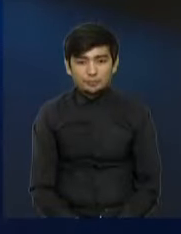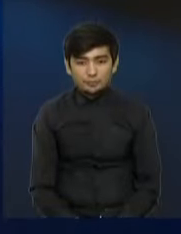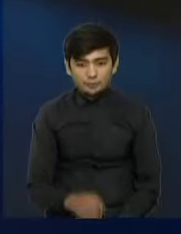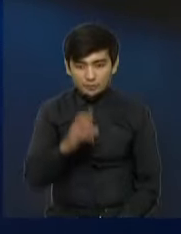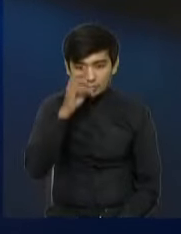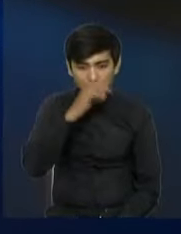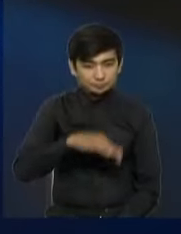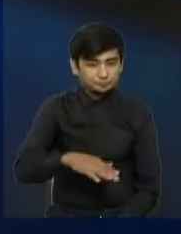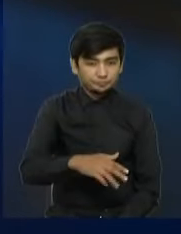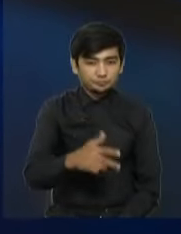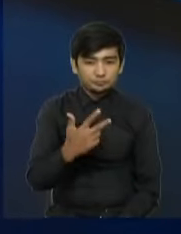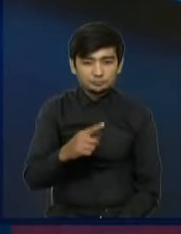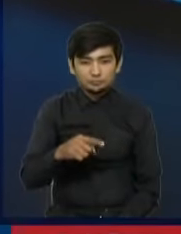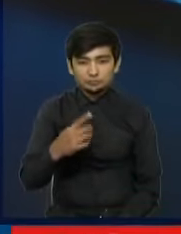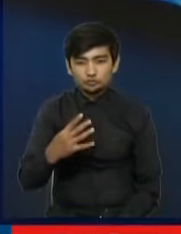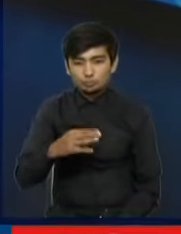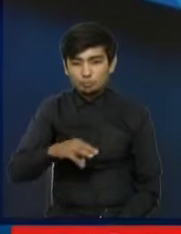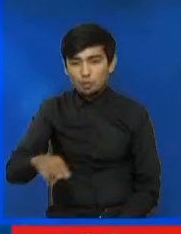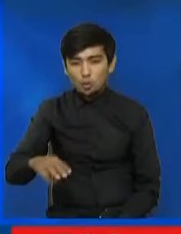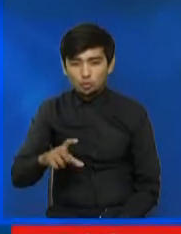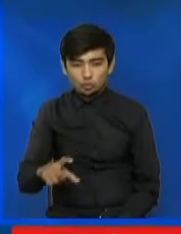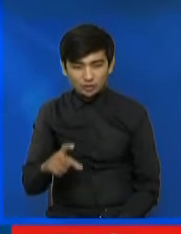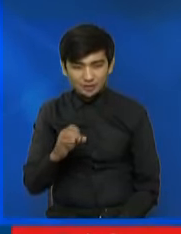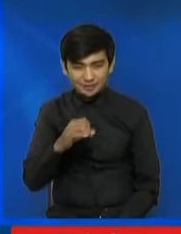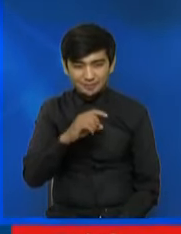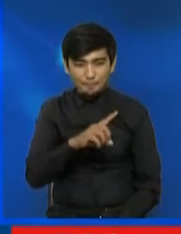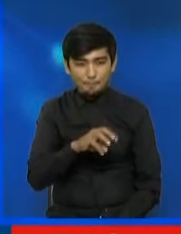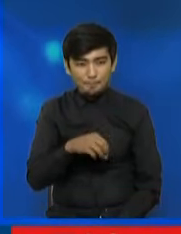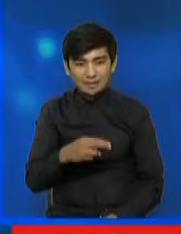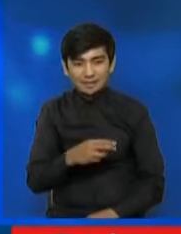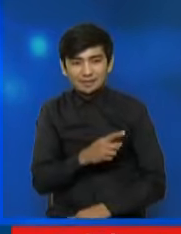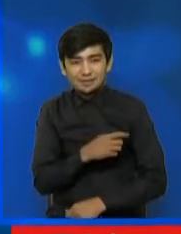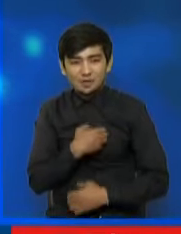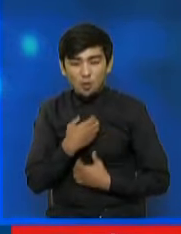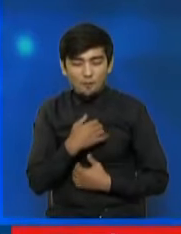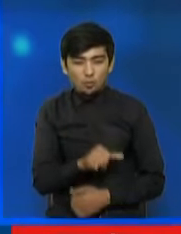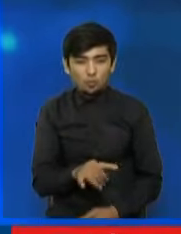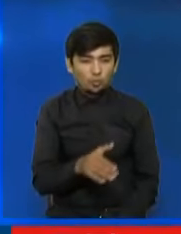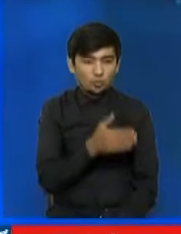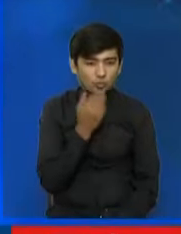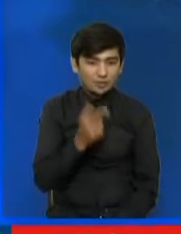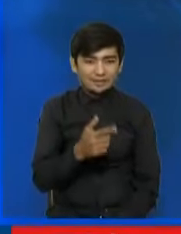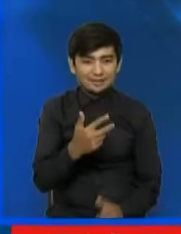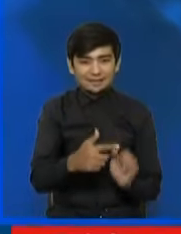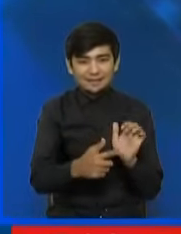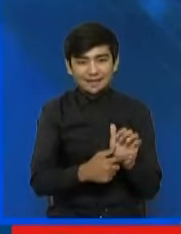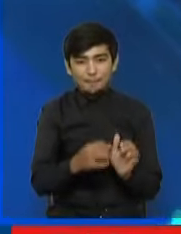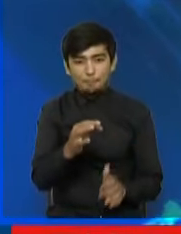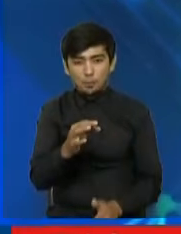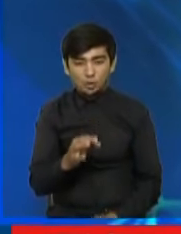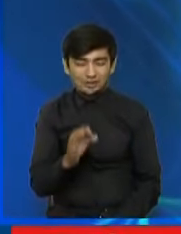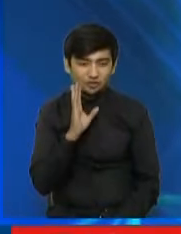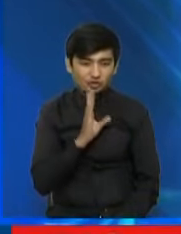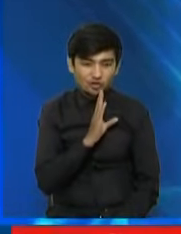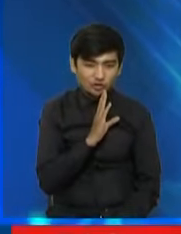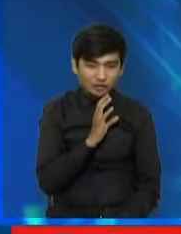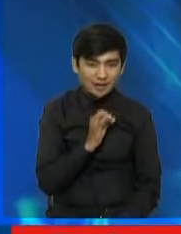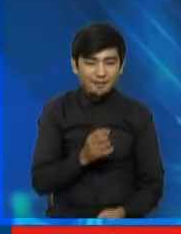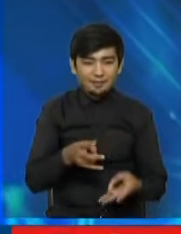Елімізде 3,5 миллионға жоқ азаматтың медициналық сақтандыруы жоқ. Оның 37% әйелдер болса,